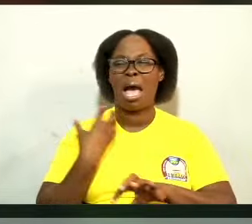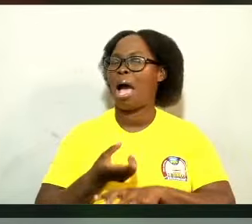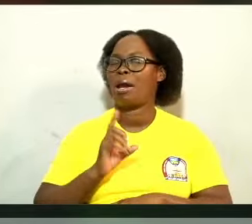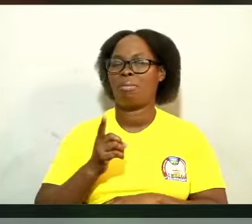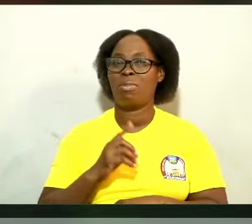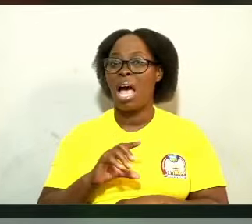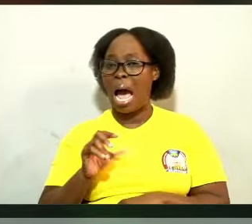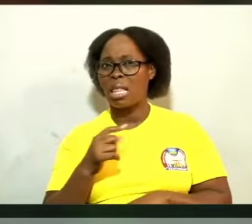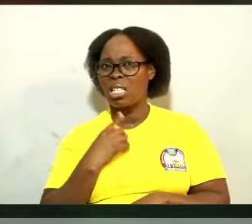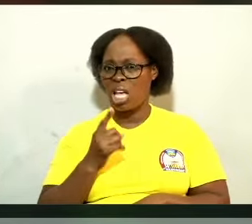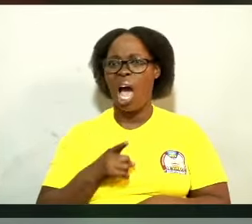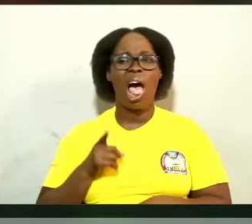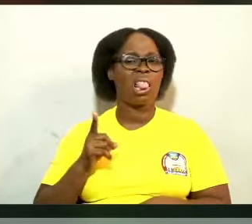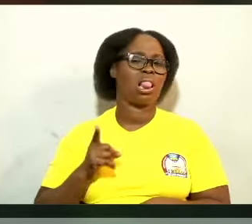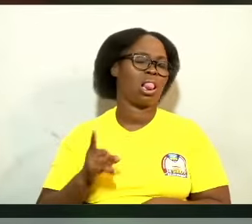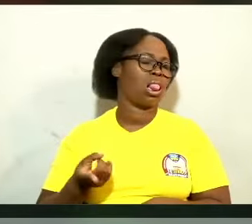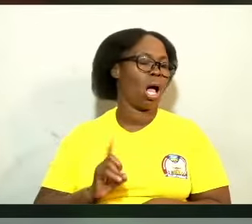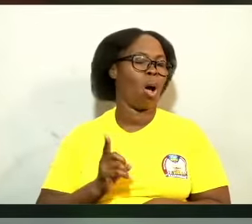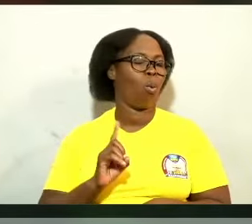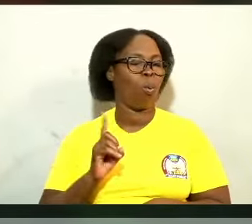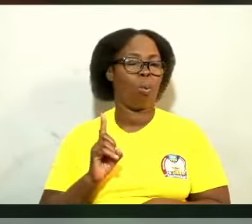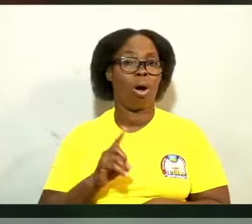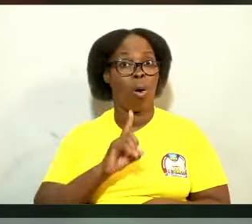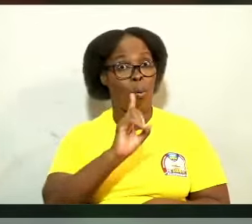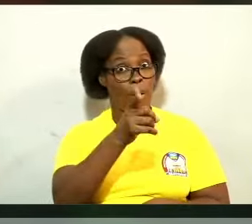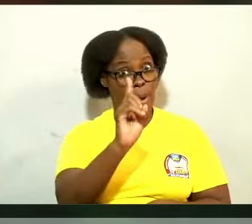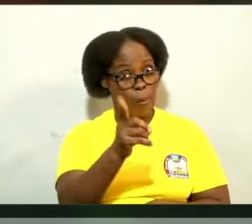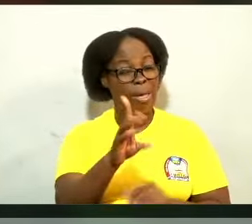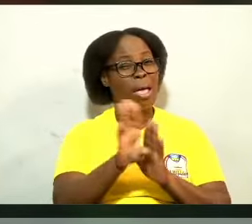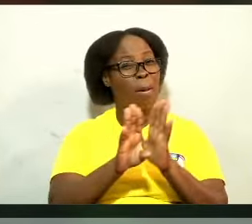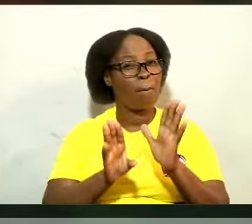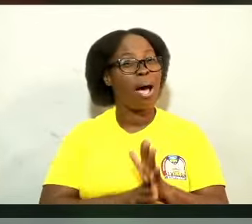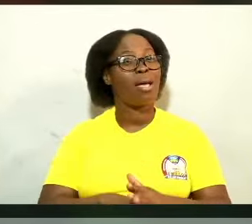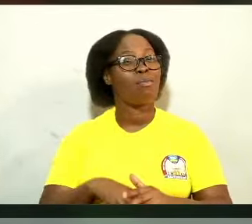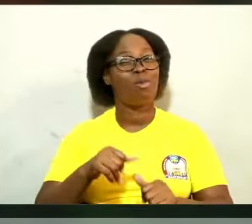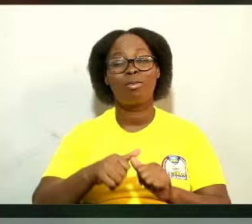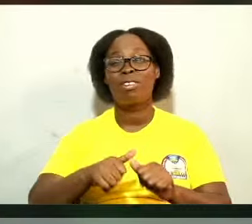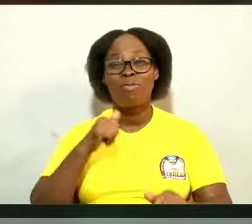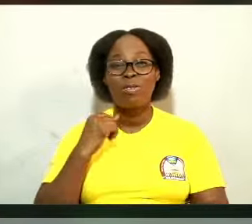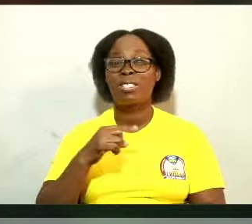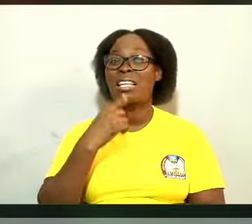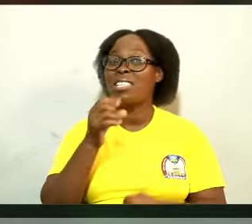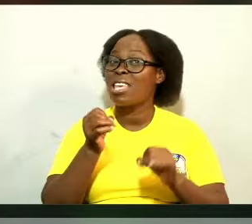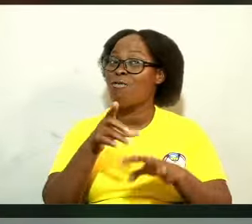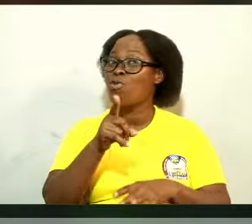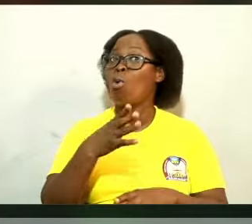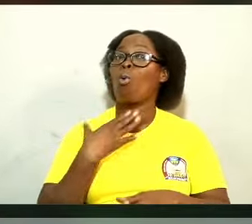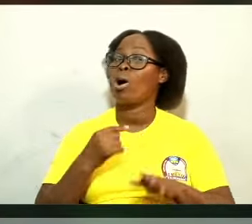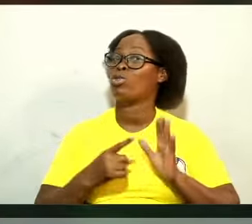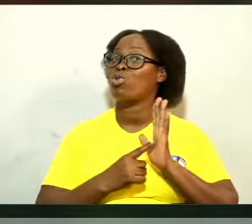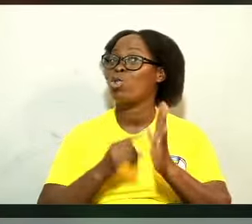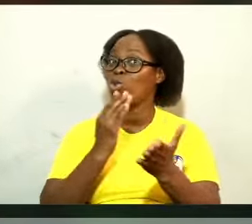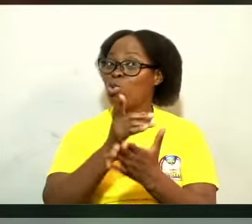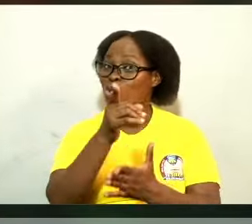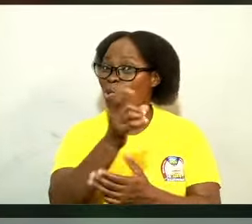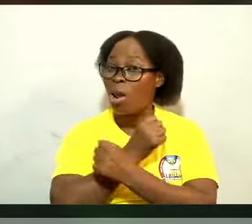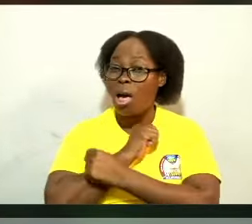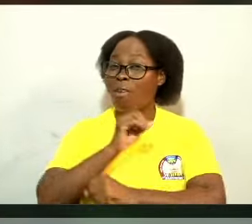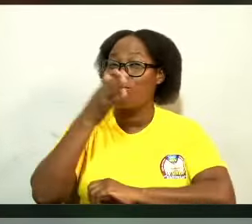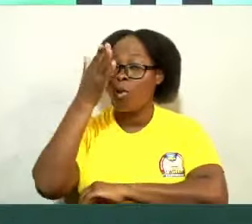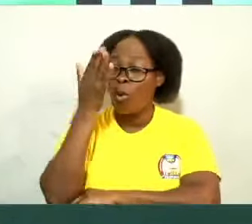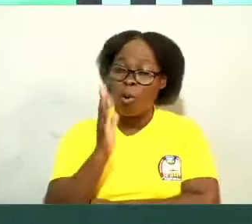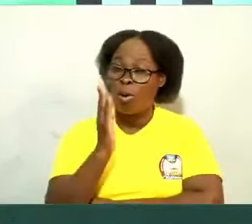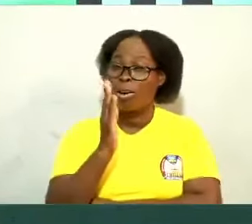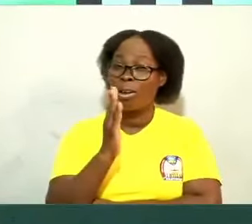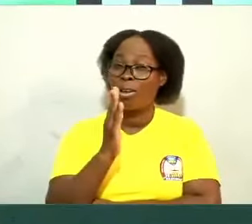wanasema zile ni ngumu. Wewe, Biblia imekataa, imesema ukitaka kuonyesha unampenda Mungu, miongoni